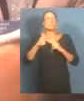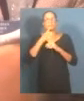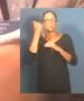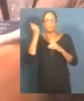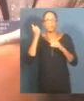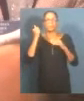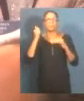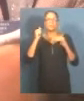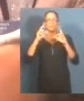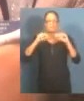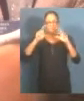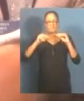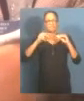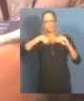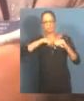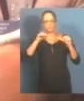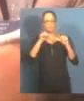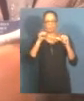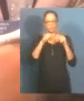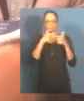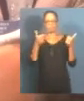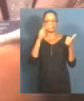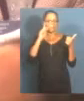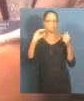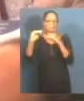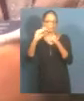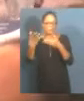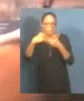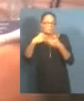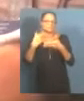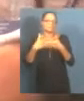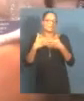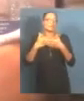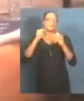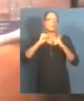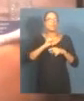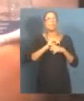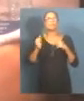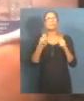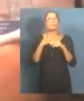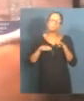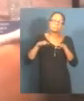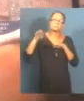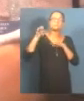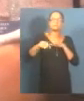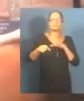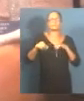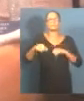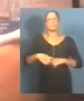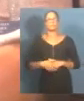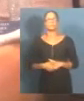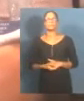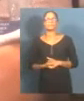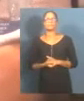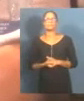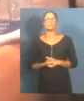expliquer ce que nous avons fait, parce que le peuple y a participé, et ce qui nous permettra de faire un certain bond en avant. Je ne parlerai pas du grand bond en